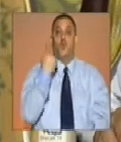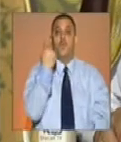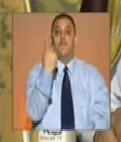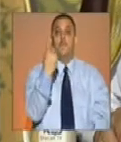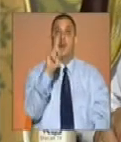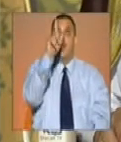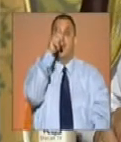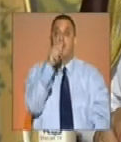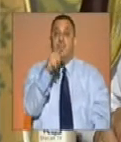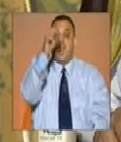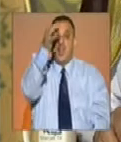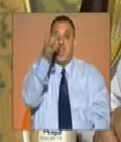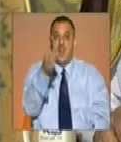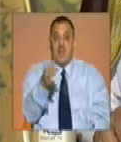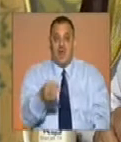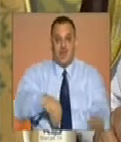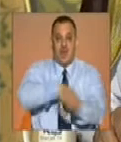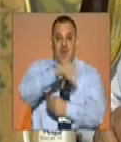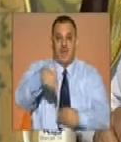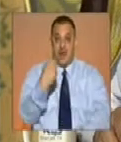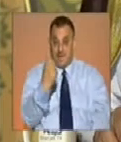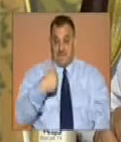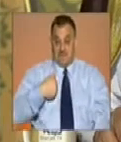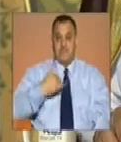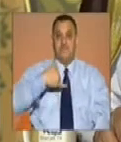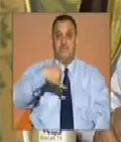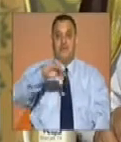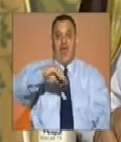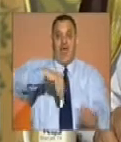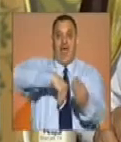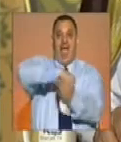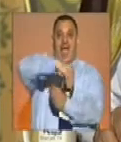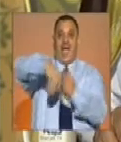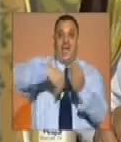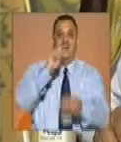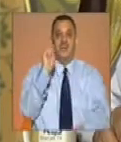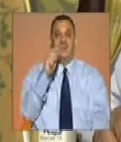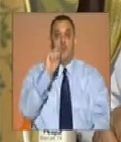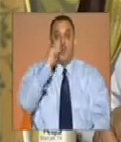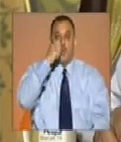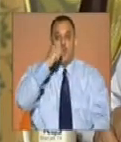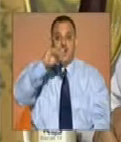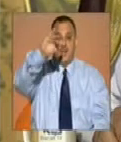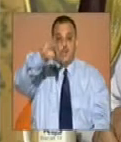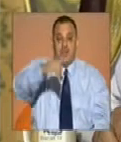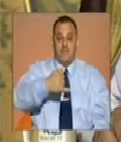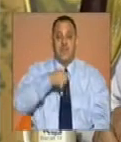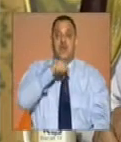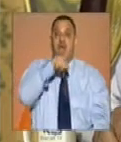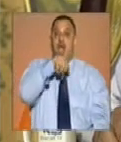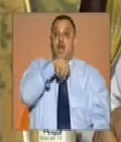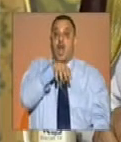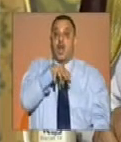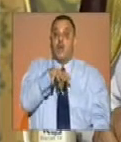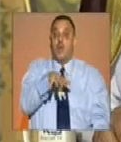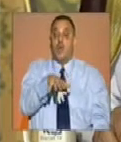وتعالى: ولله على الناس حج البيت من استطاع إليه سبيلا. ولذلك لما جاء رجل إلى النبي صلى الله